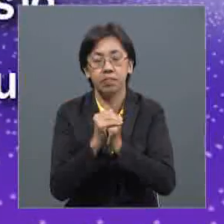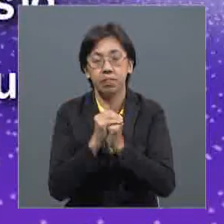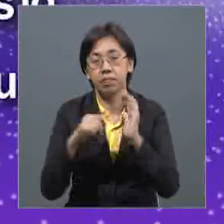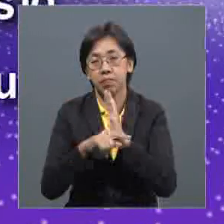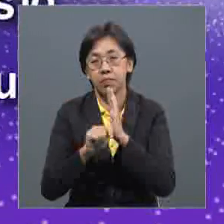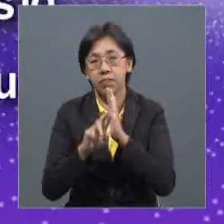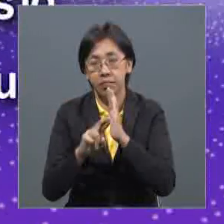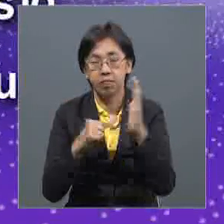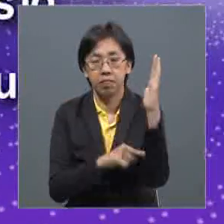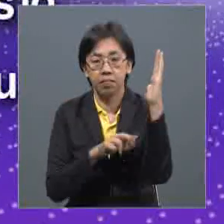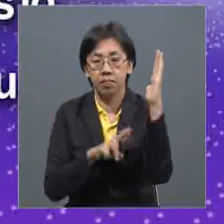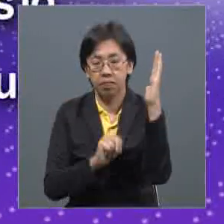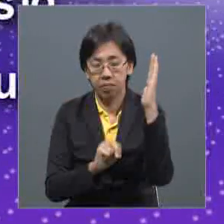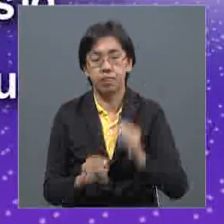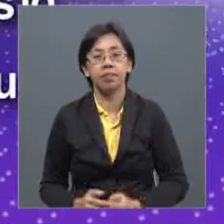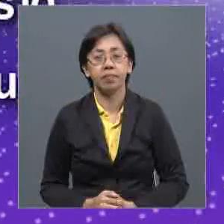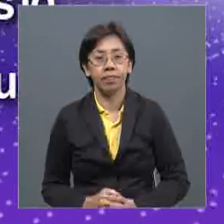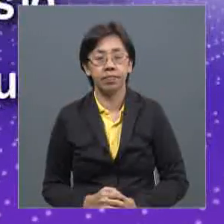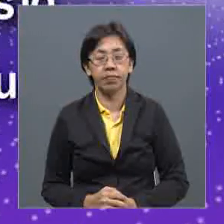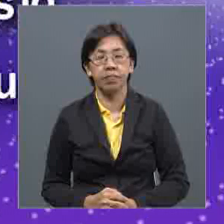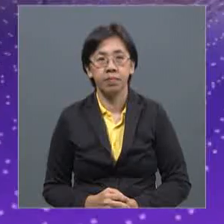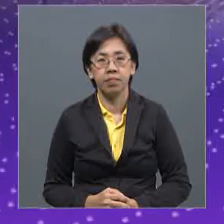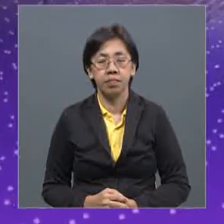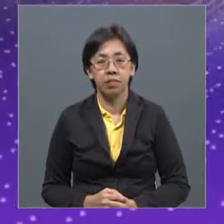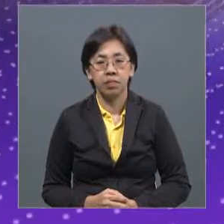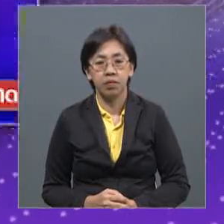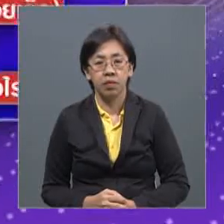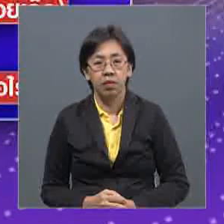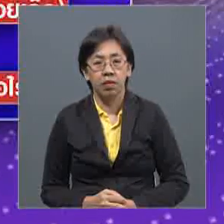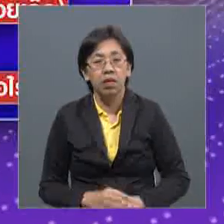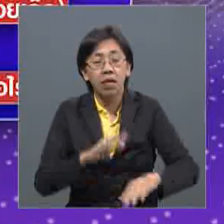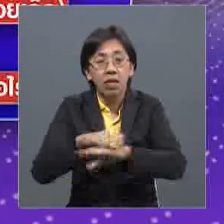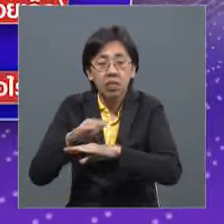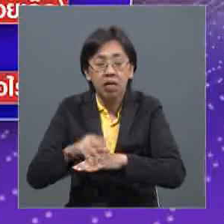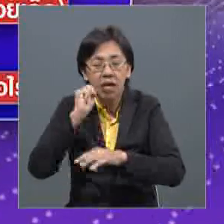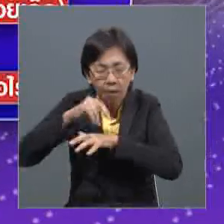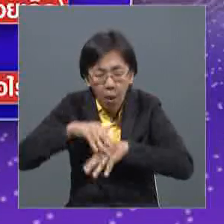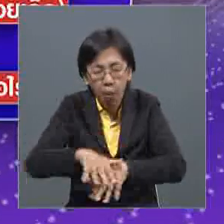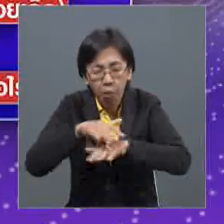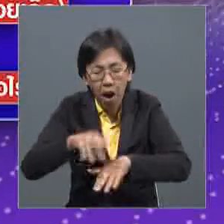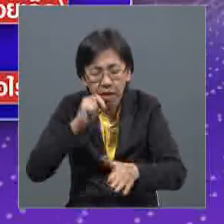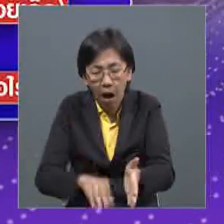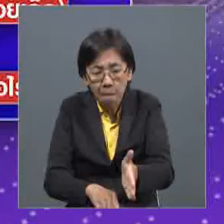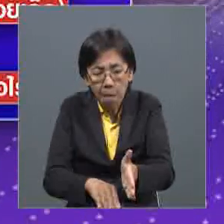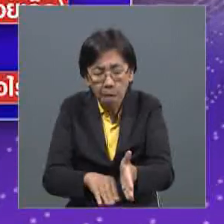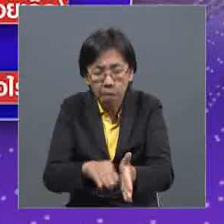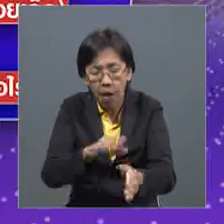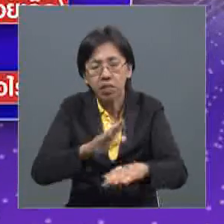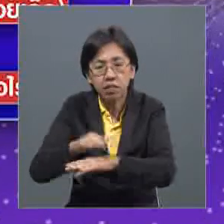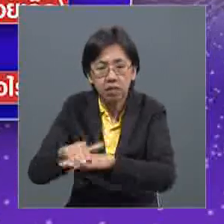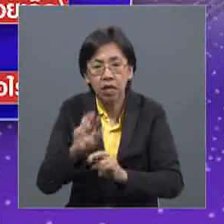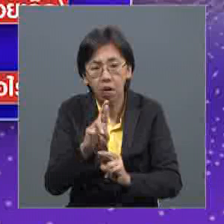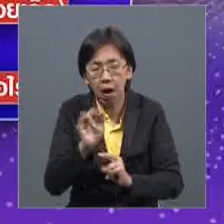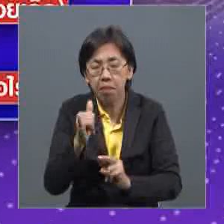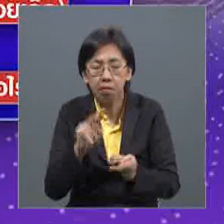ระนองนะครับในขณะที่พื้นที่ที่เป็นที่ลุ่มต่ำฮต้องเฝ้าระวังระดับน้ำเพิ่มขึ้นแบบฉับพลันและน้ำอาจจะล้น